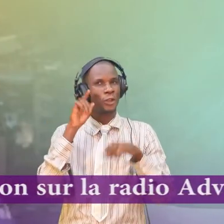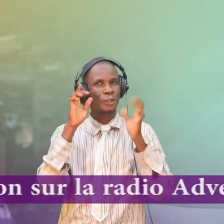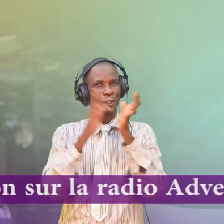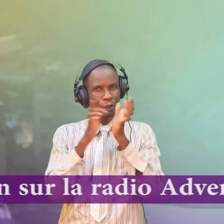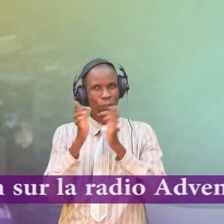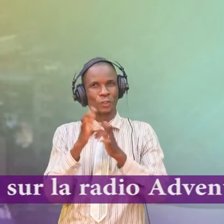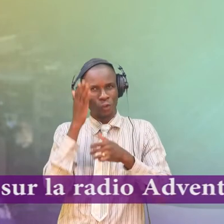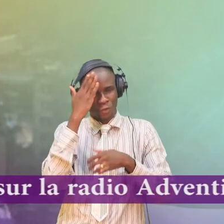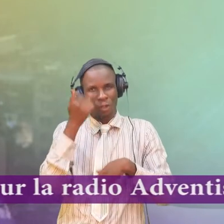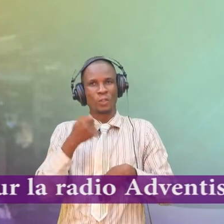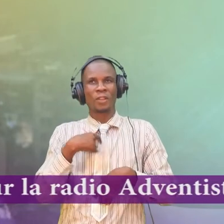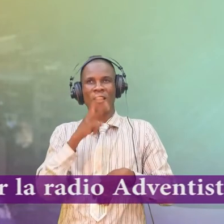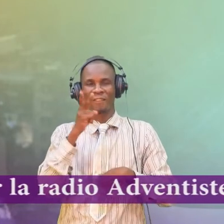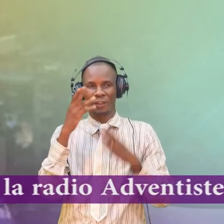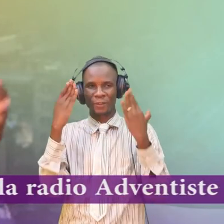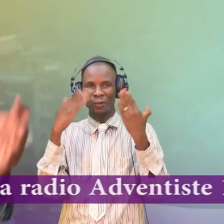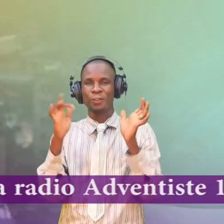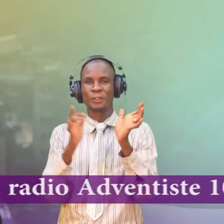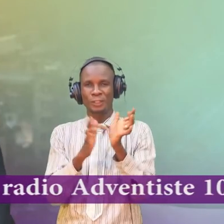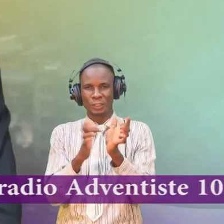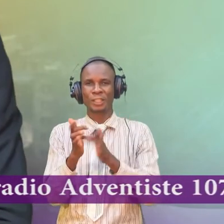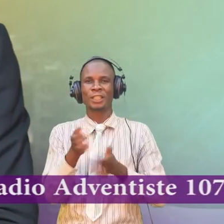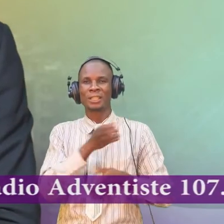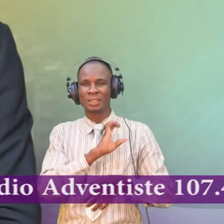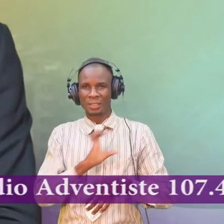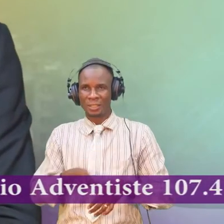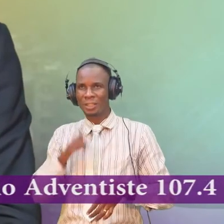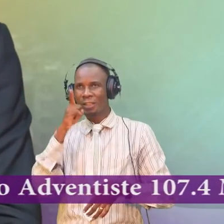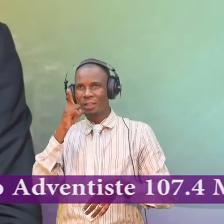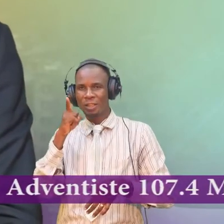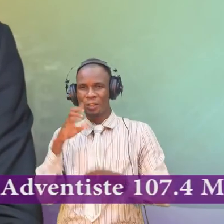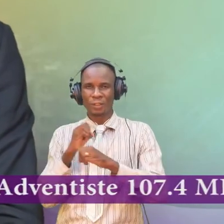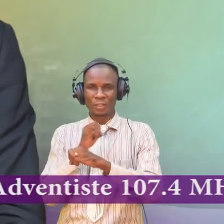Wokovu unapatikana ndani ya mtu mmoja, Yesu Kristo.